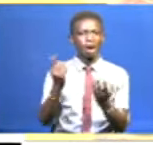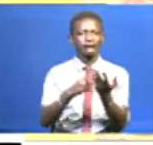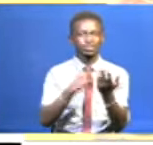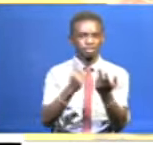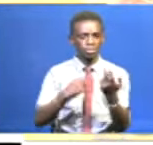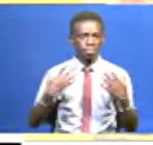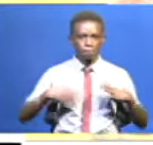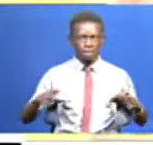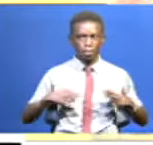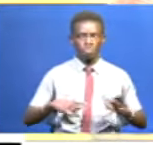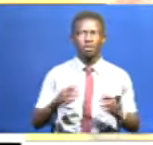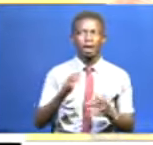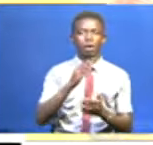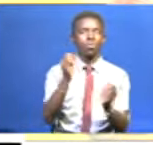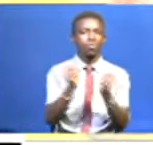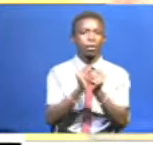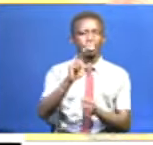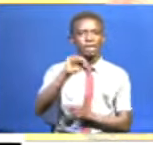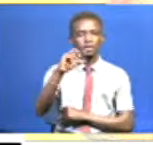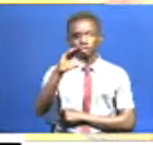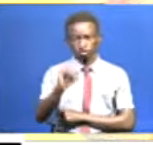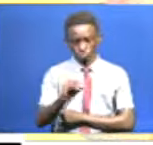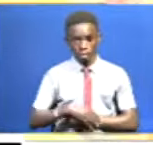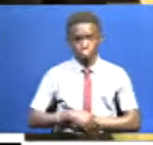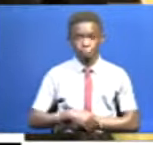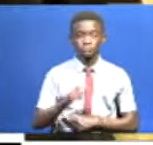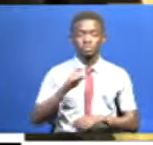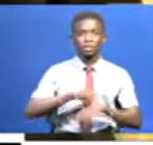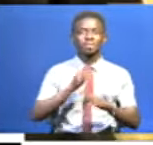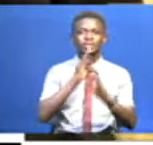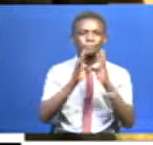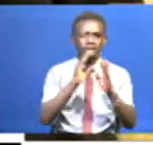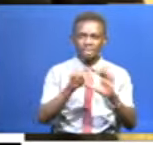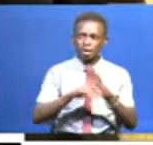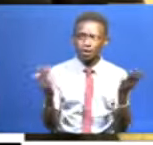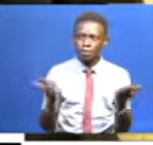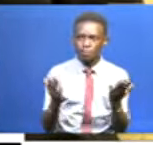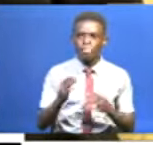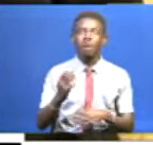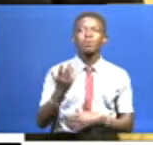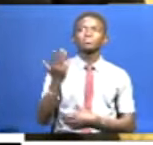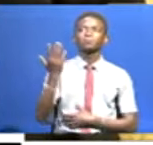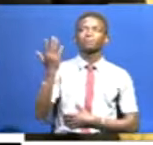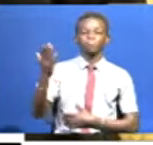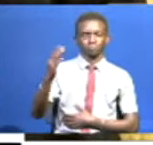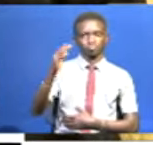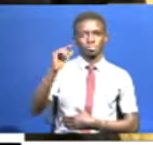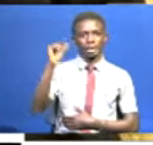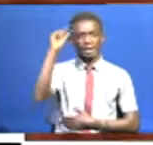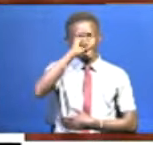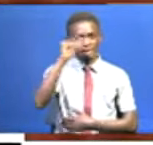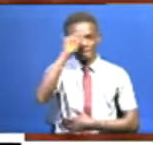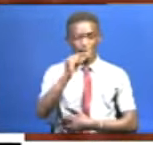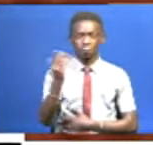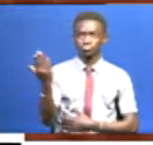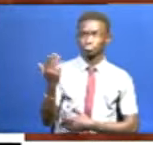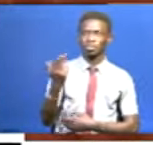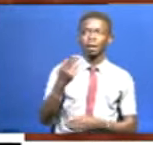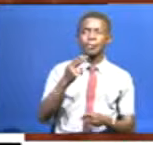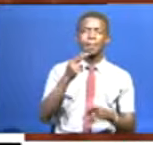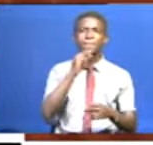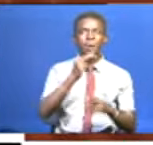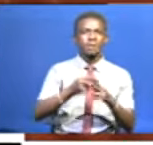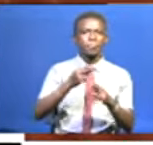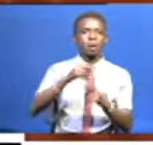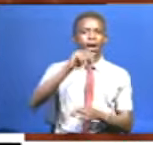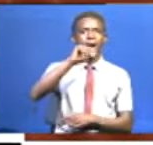ya kiserikali. Akiongea katika kaunti ya Garissa, mwakilishi wa shirika hilo humu nchini Anders Thompson alisema